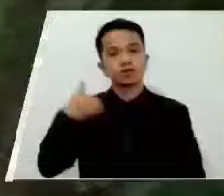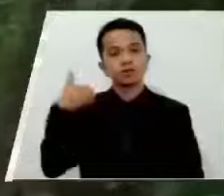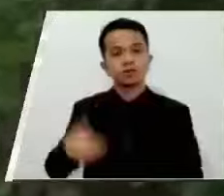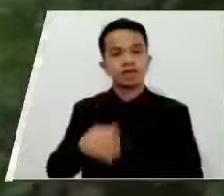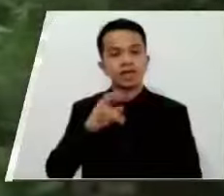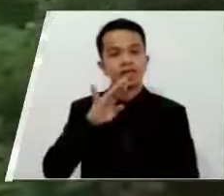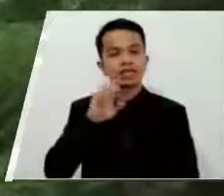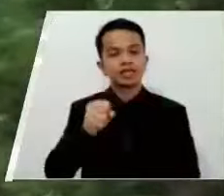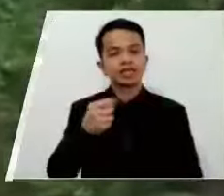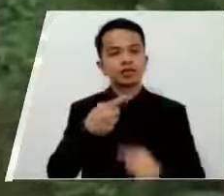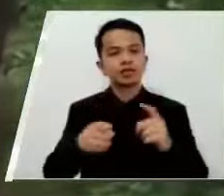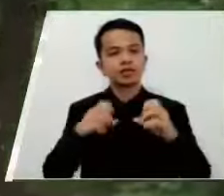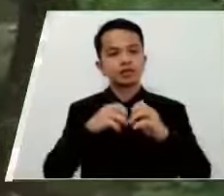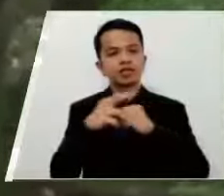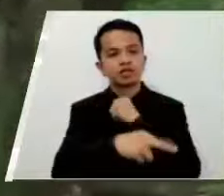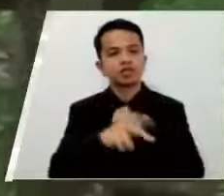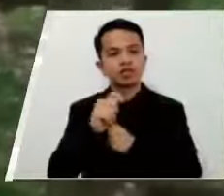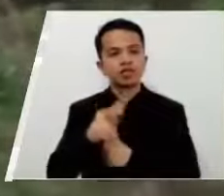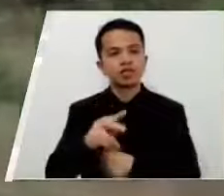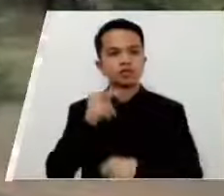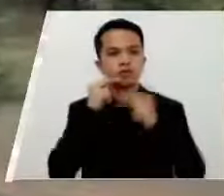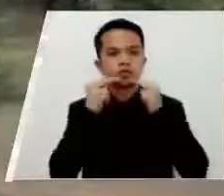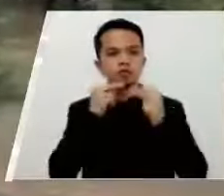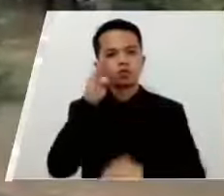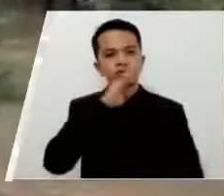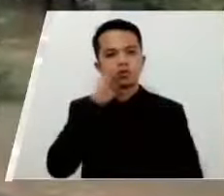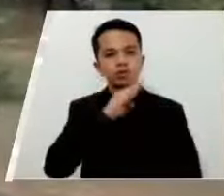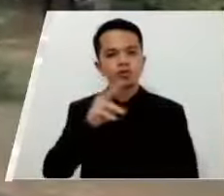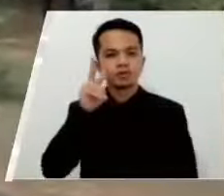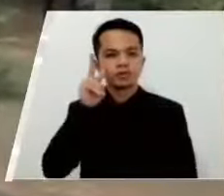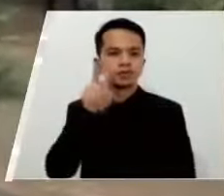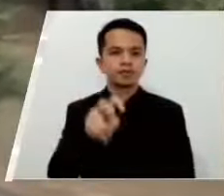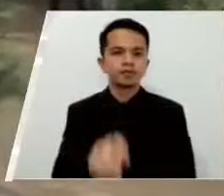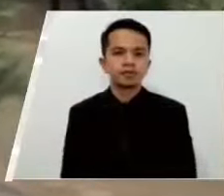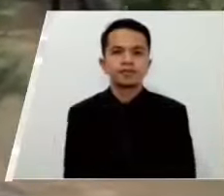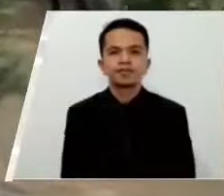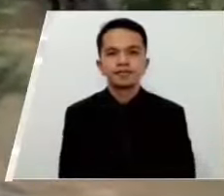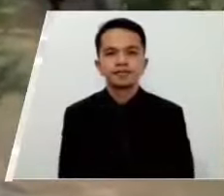GMA Regional TV Balitang Bicolandia, ang inyong saksi.